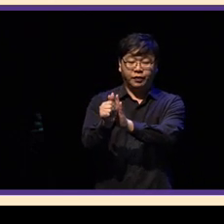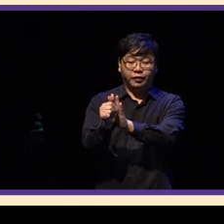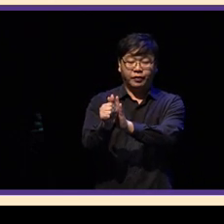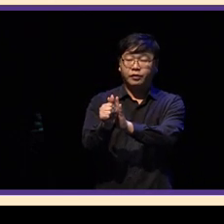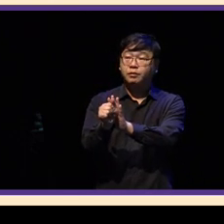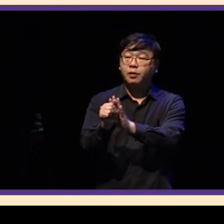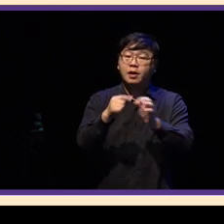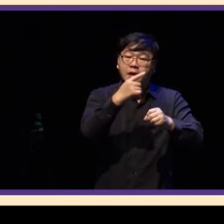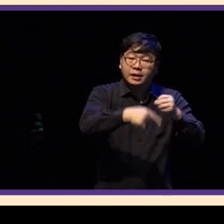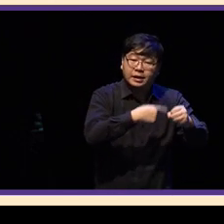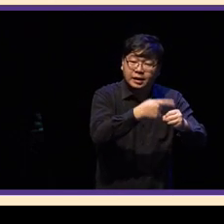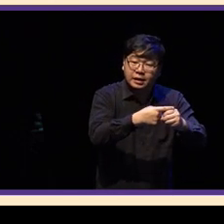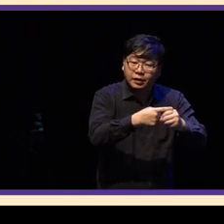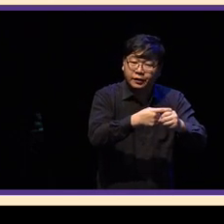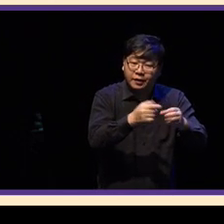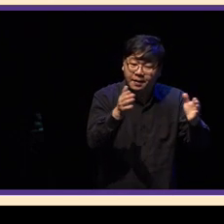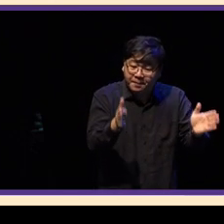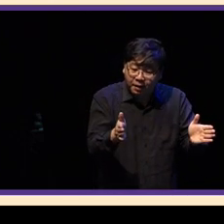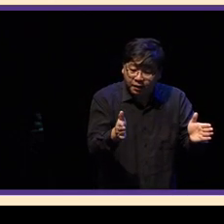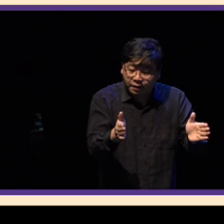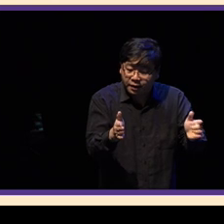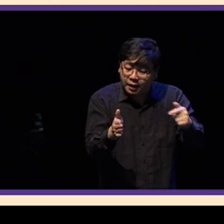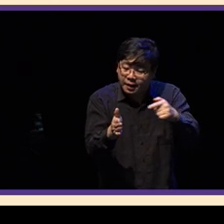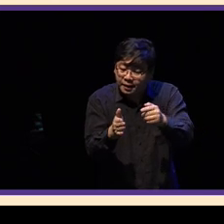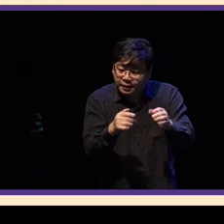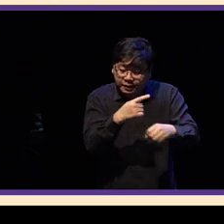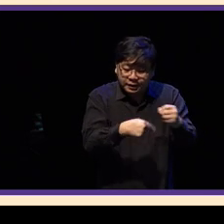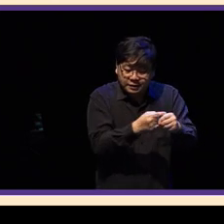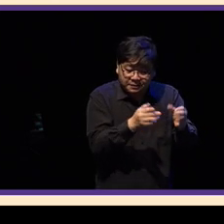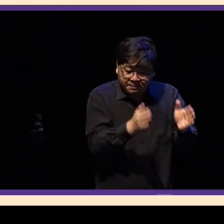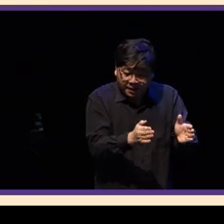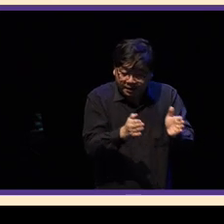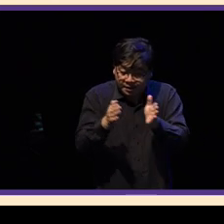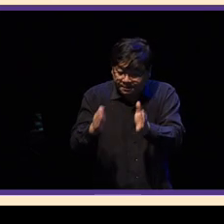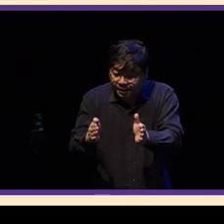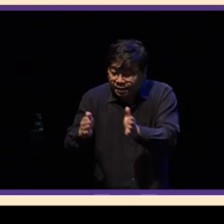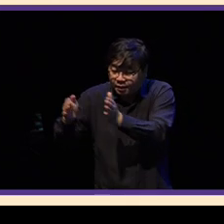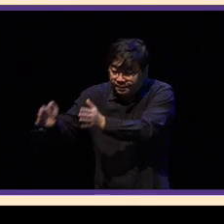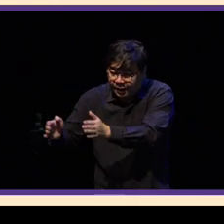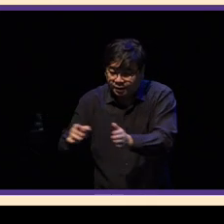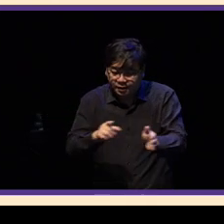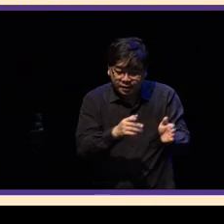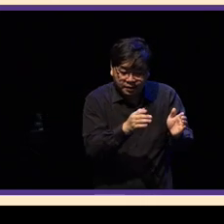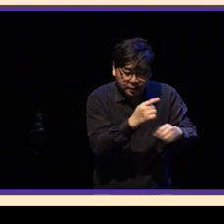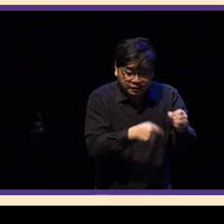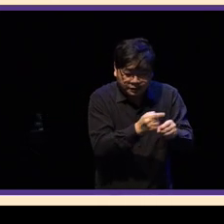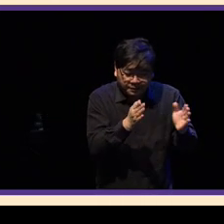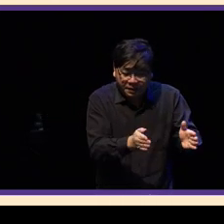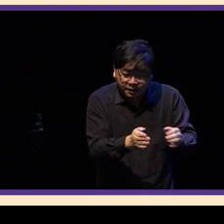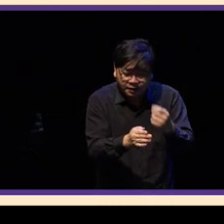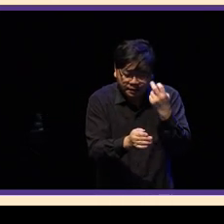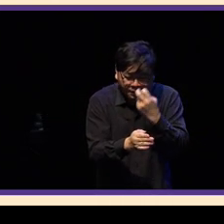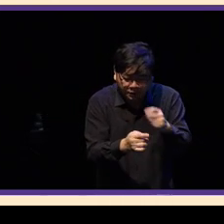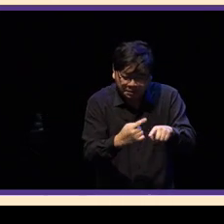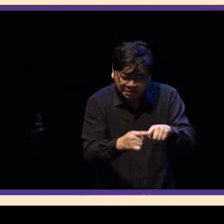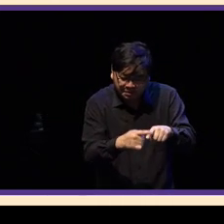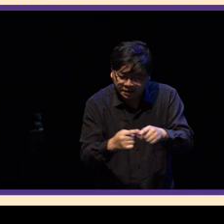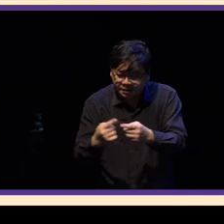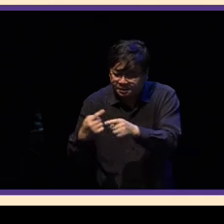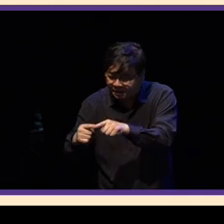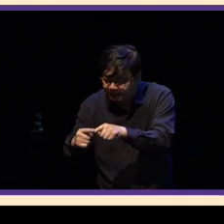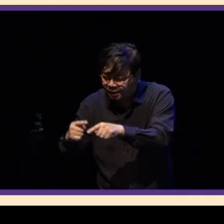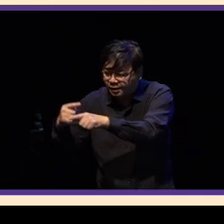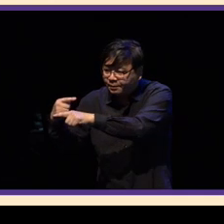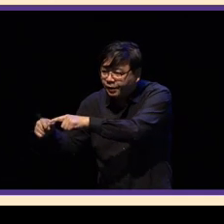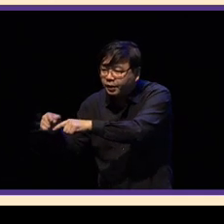연초에 나름대로 좀 평가를 해볼 계획입니다. 또 다른 분들도 영향을 받을 수 있고 해서 그런 과정을 하나 준비하고